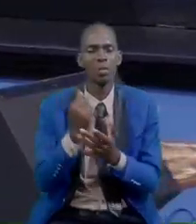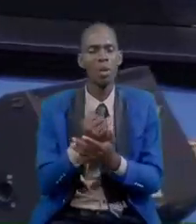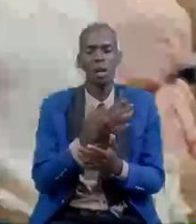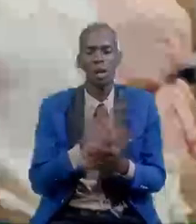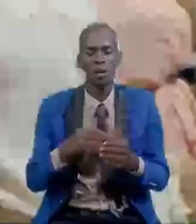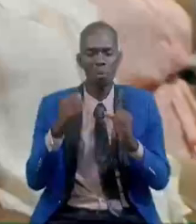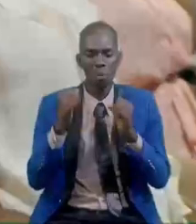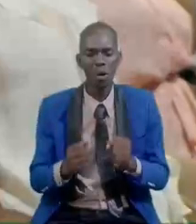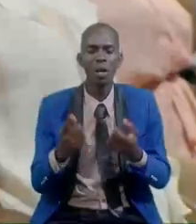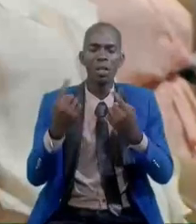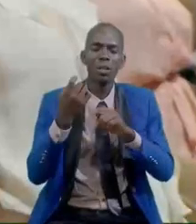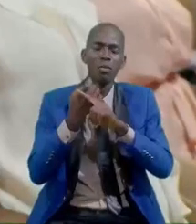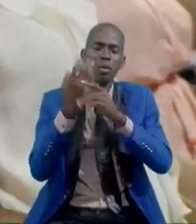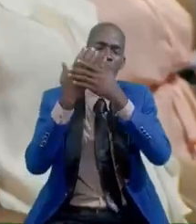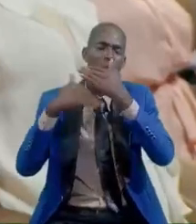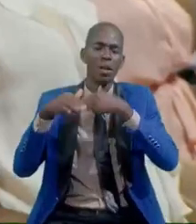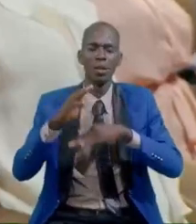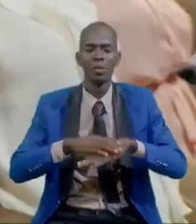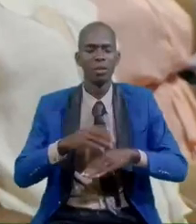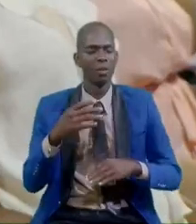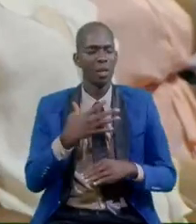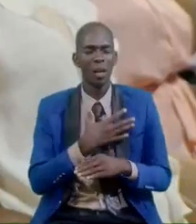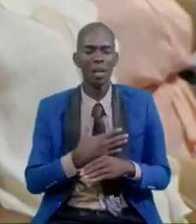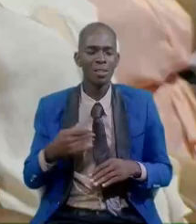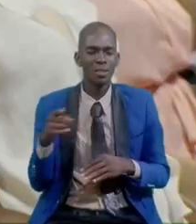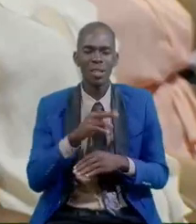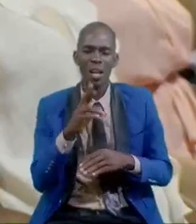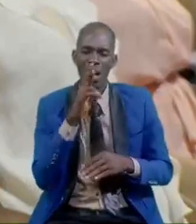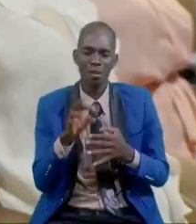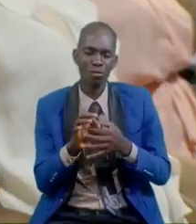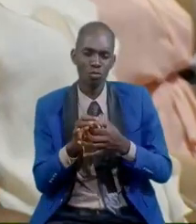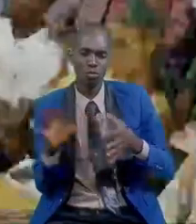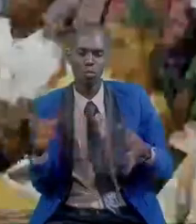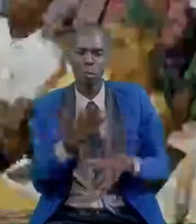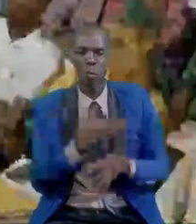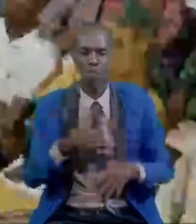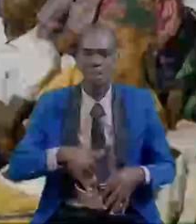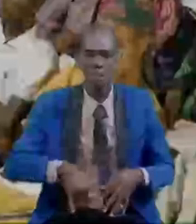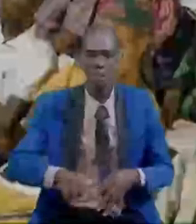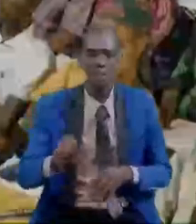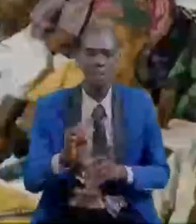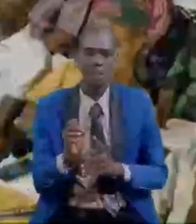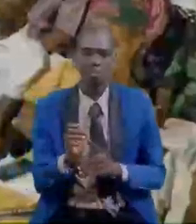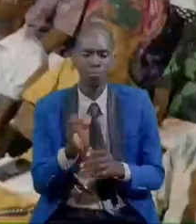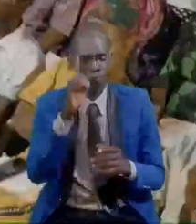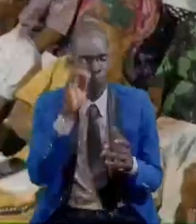et ils sont déliés, ils sont toujours assis dans leur fauteuil roulant. Ils sont déliés, ils tiennent encore leurs béquilles. Ils sont